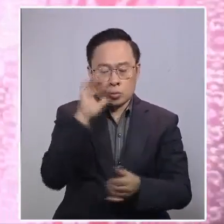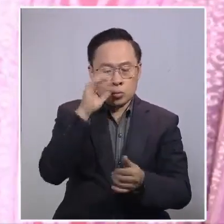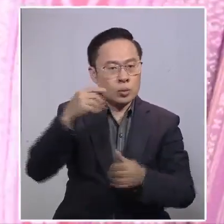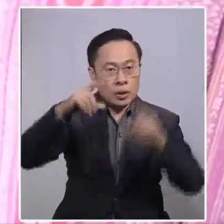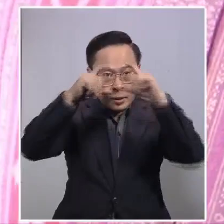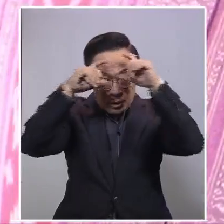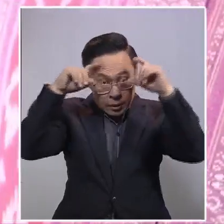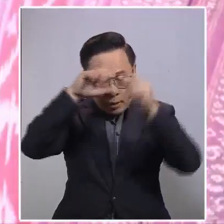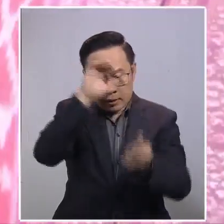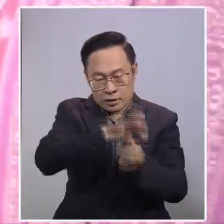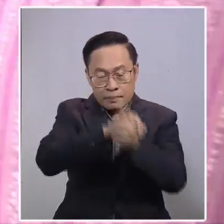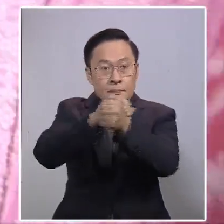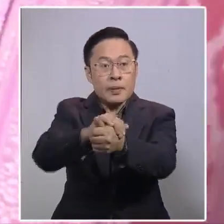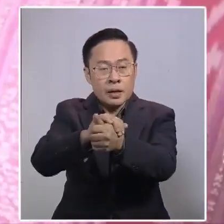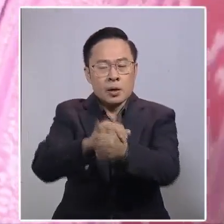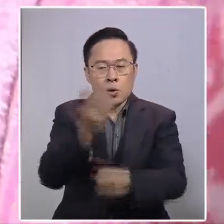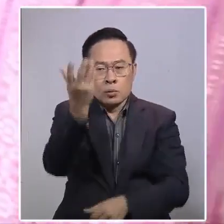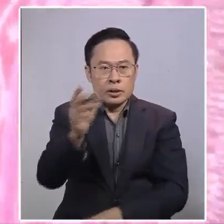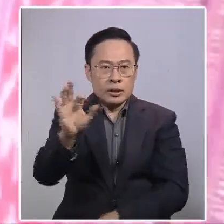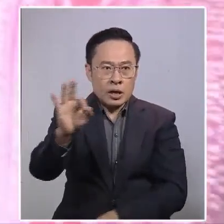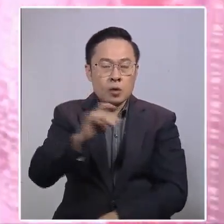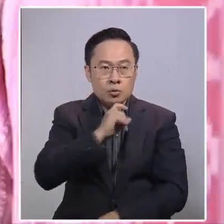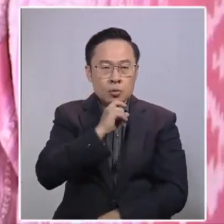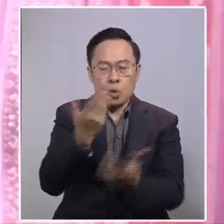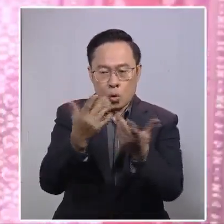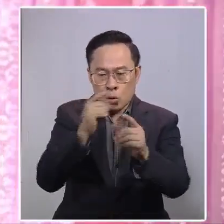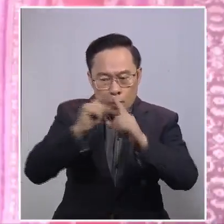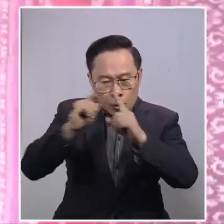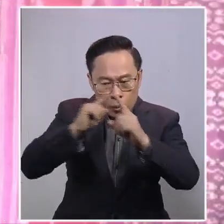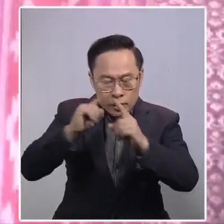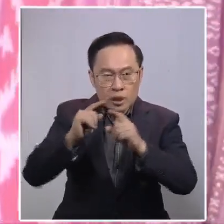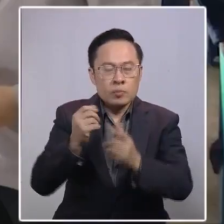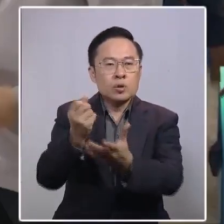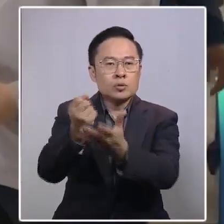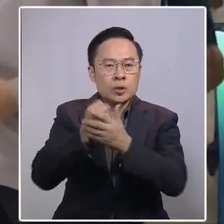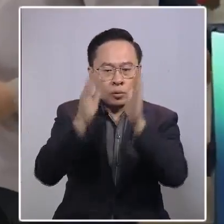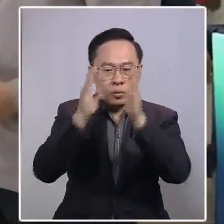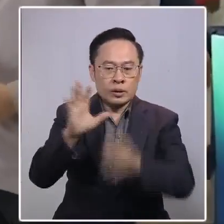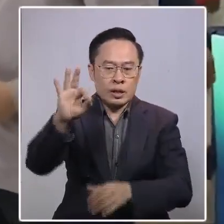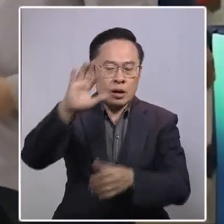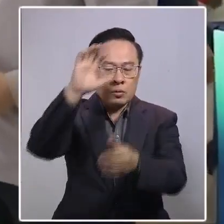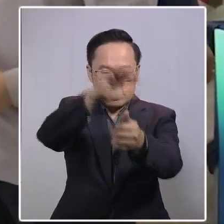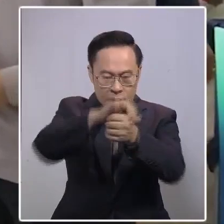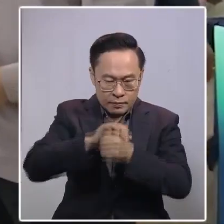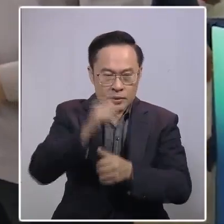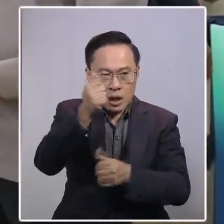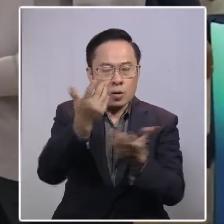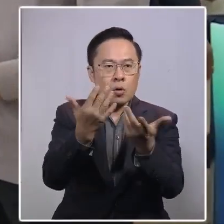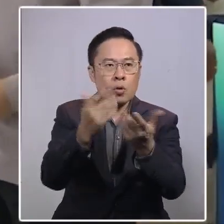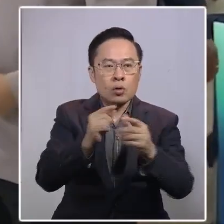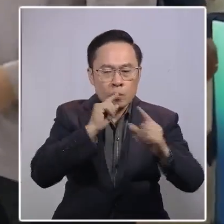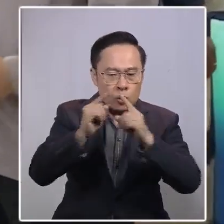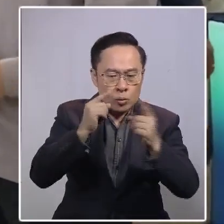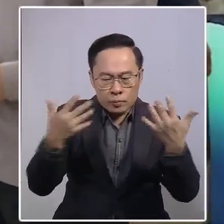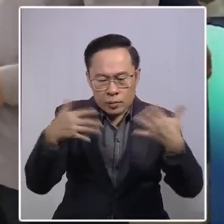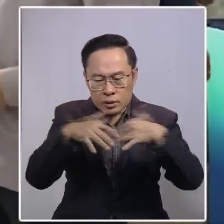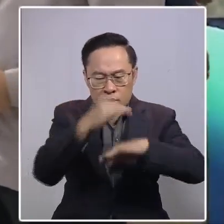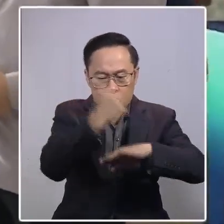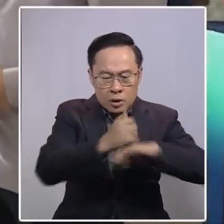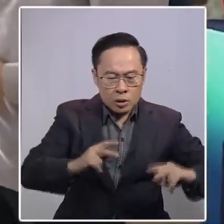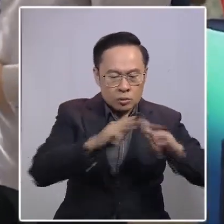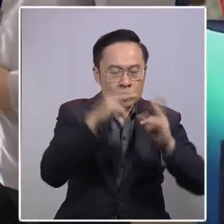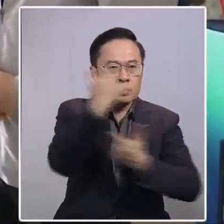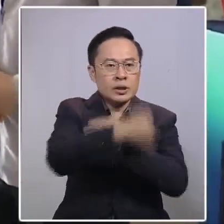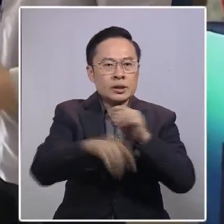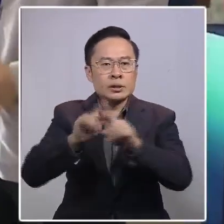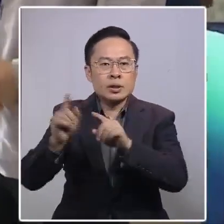ทำงานไม่หยุดมีการนำตัวประกันทั้ง9คนกลับมาและล่าสุดก็ได้ติดต่อกับรัฐมนตรีในหลายประเทศที่เคยประสานไว้เพื่อให้นำตัวประ